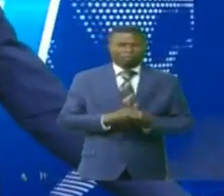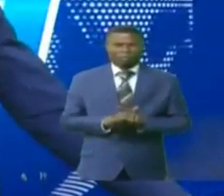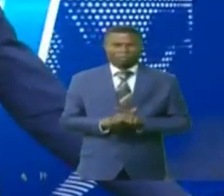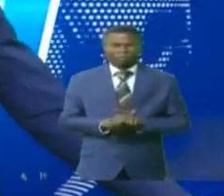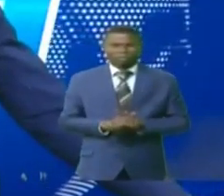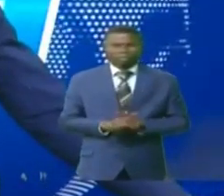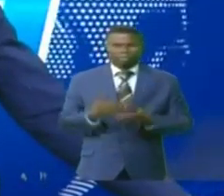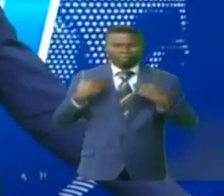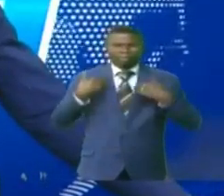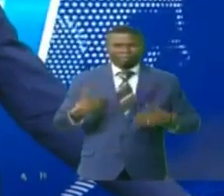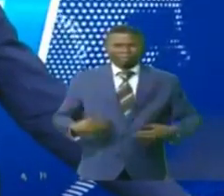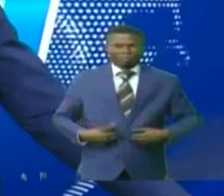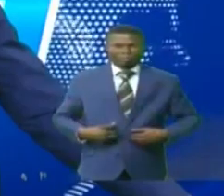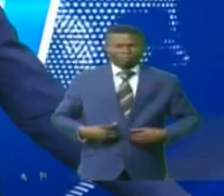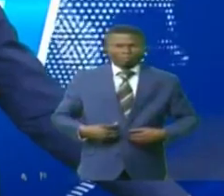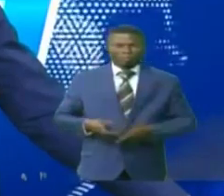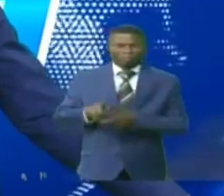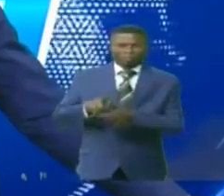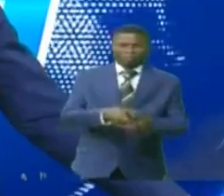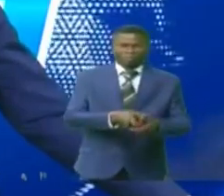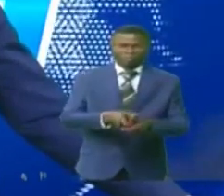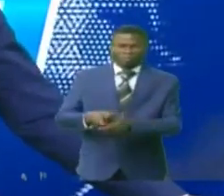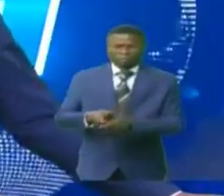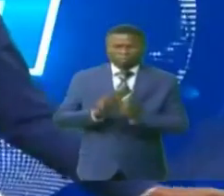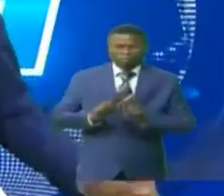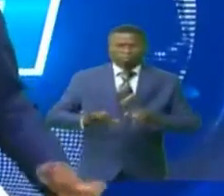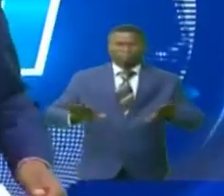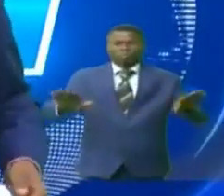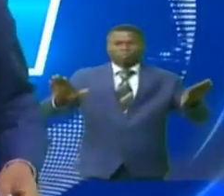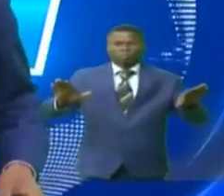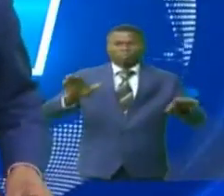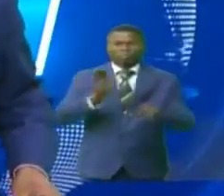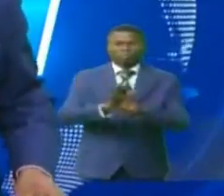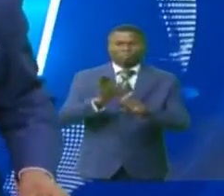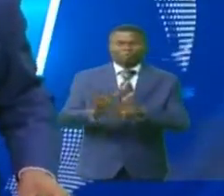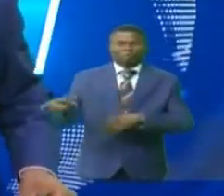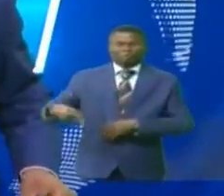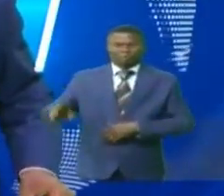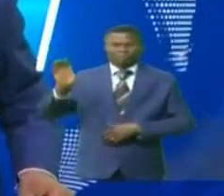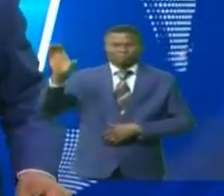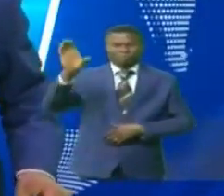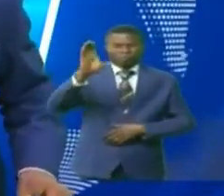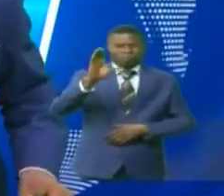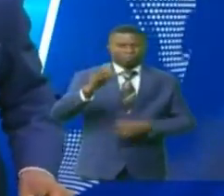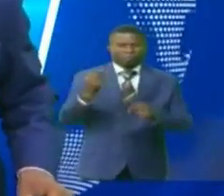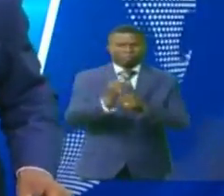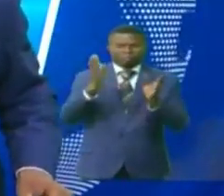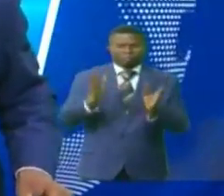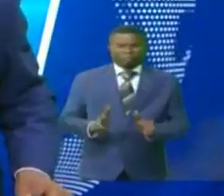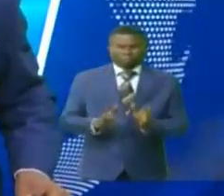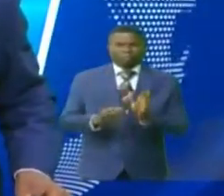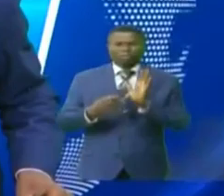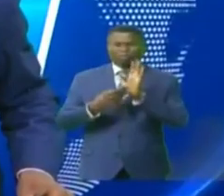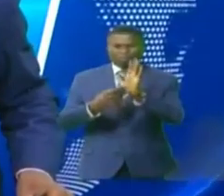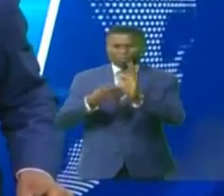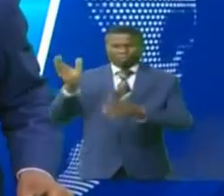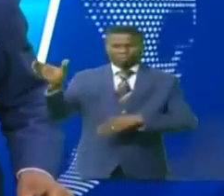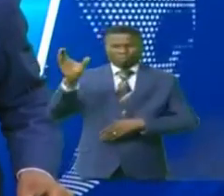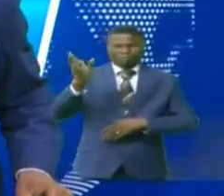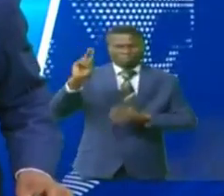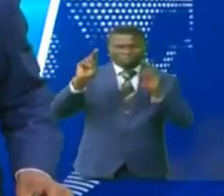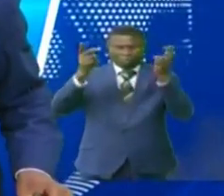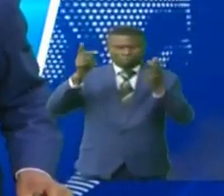Les corps des sapeurs-pompiers vient de s'étendre en RDC. Après plusieurs provinces, ces corps a désormais une représentation dans la